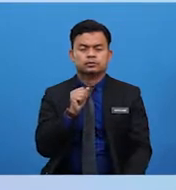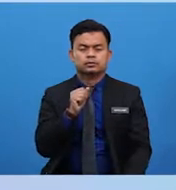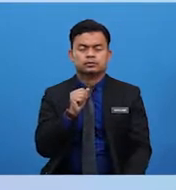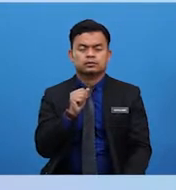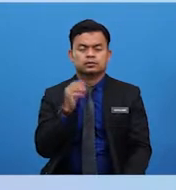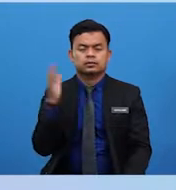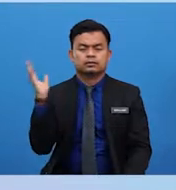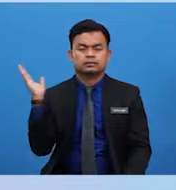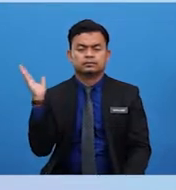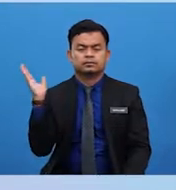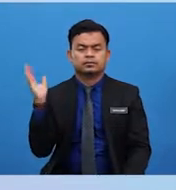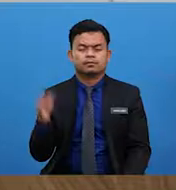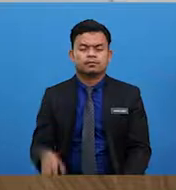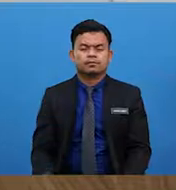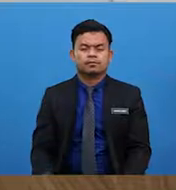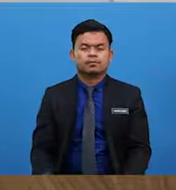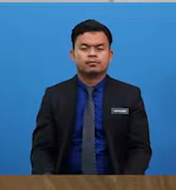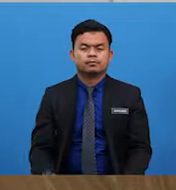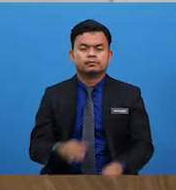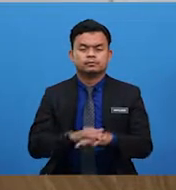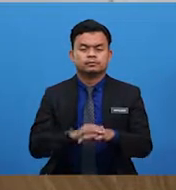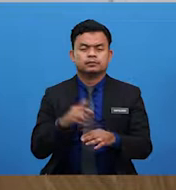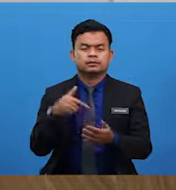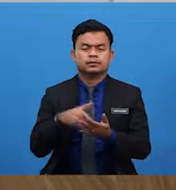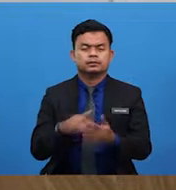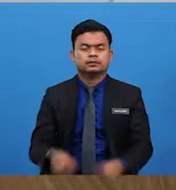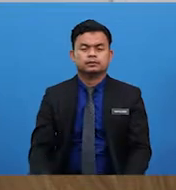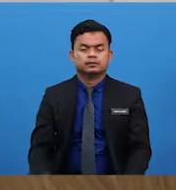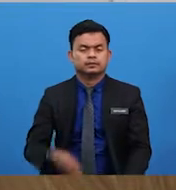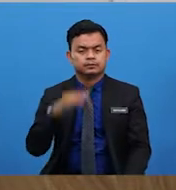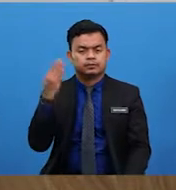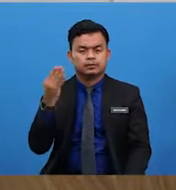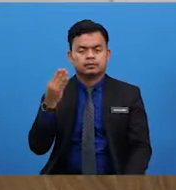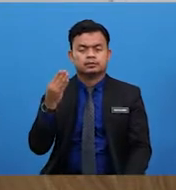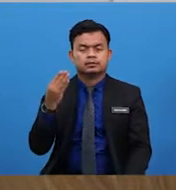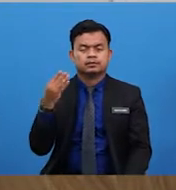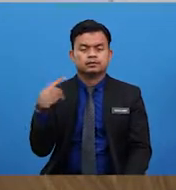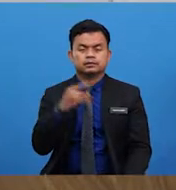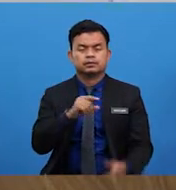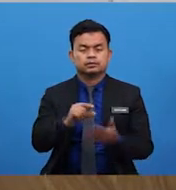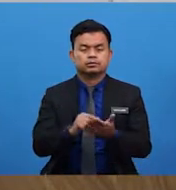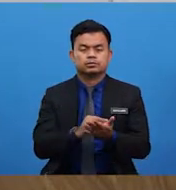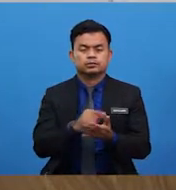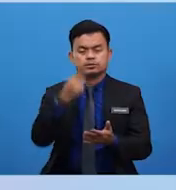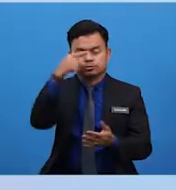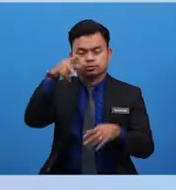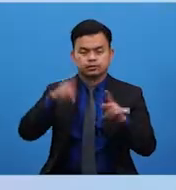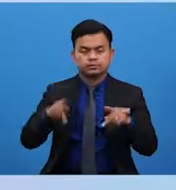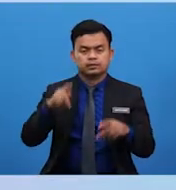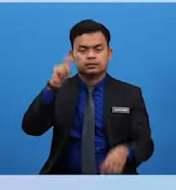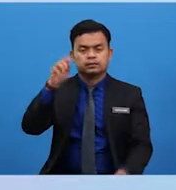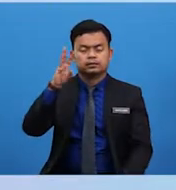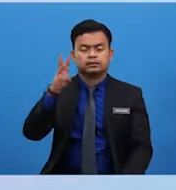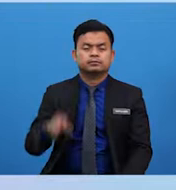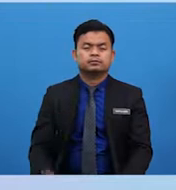cat minyak cat akrilik oke namanya lagi lah cacat lain tapi yang biasa digunakan oleh Plaza 36 Ecu